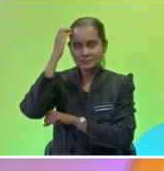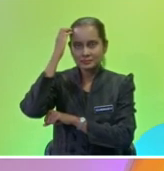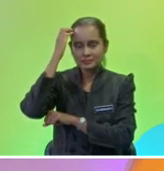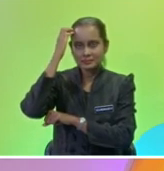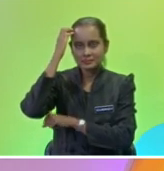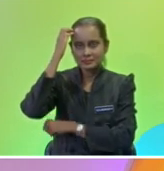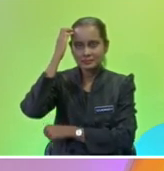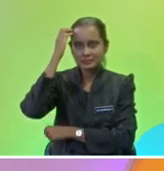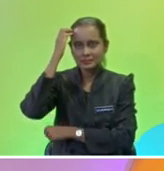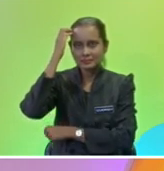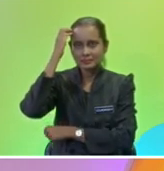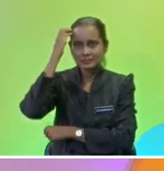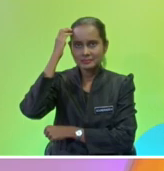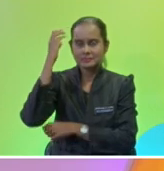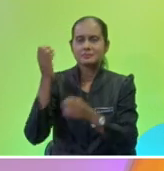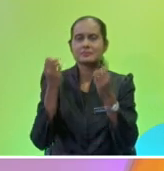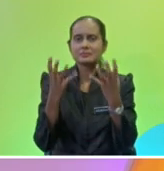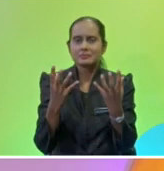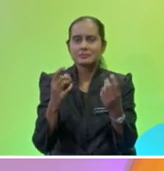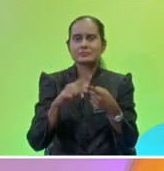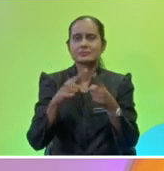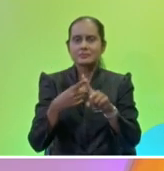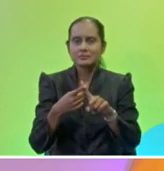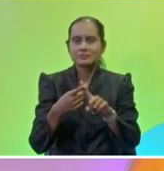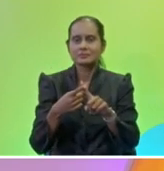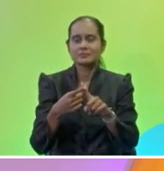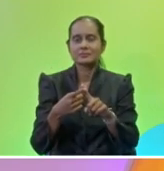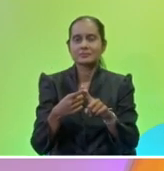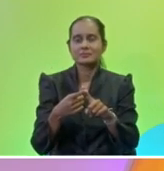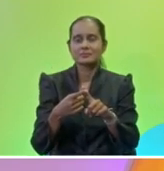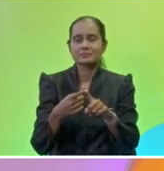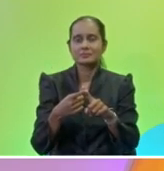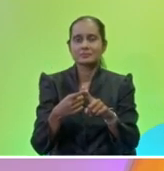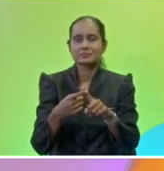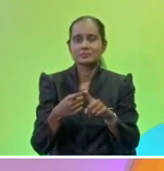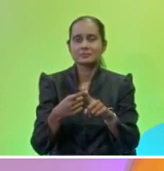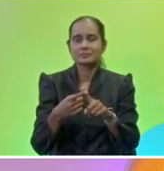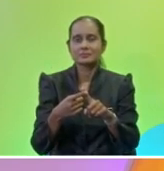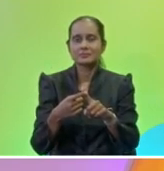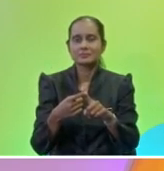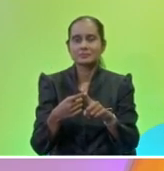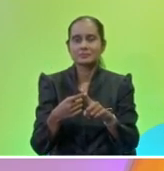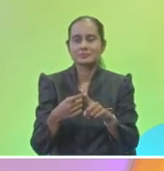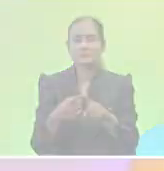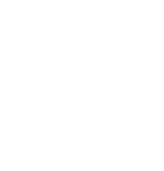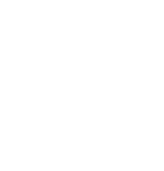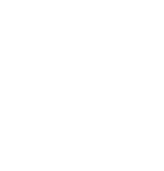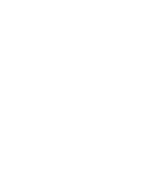aduh berapa ini kawan-kawan tambah tiga lima